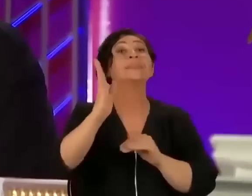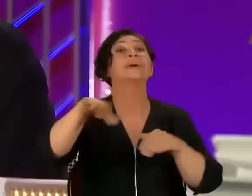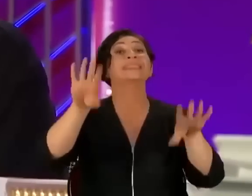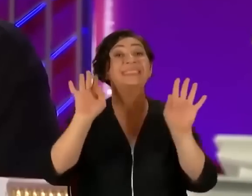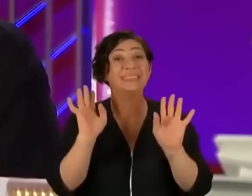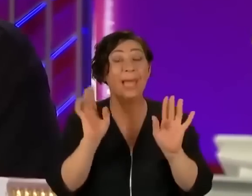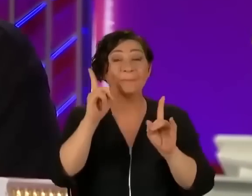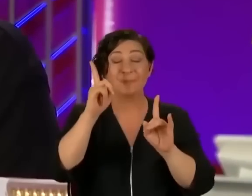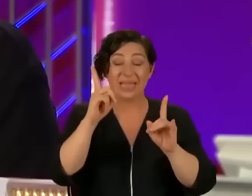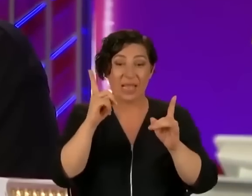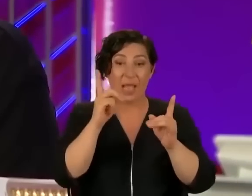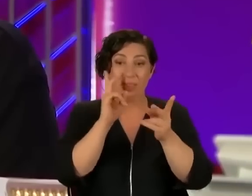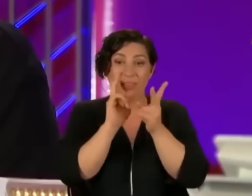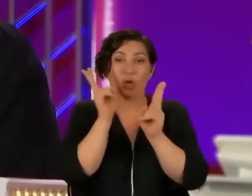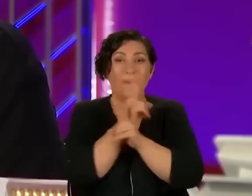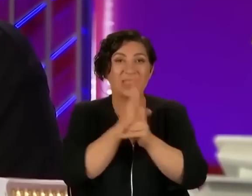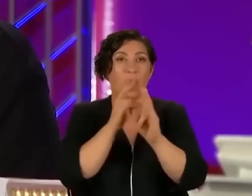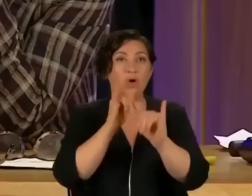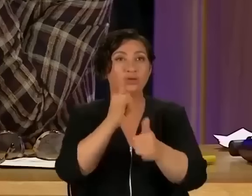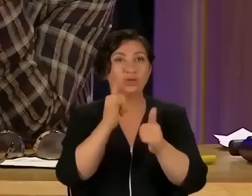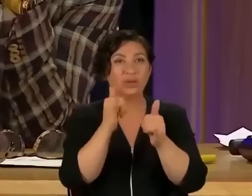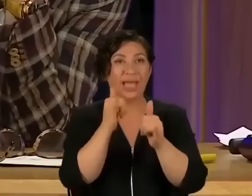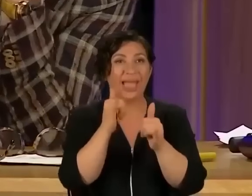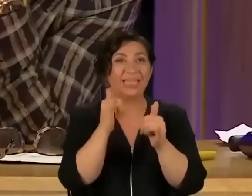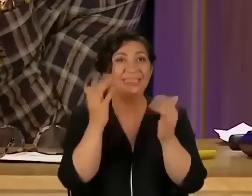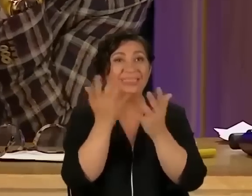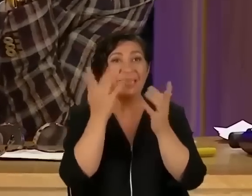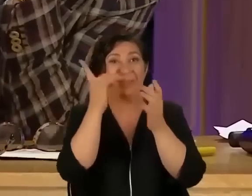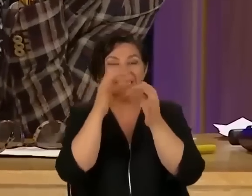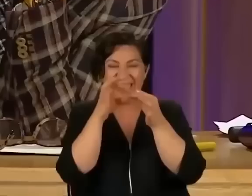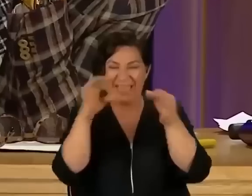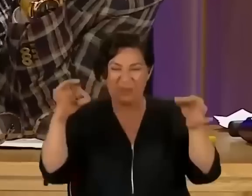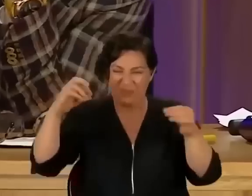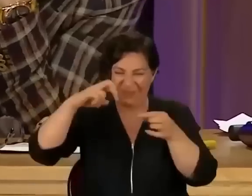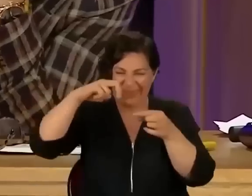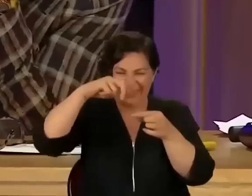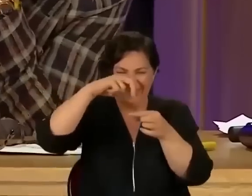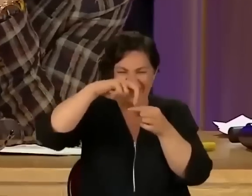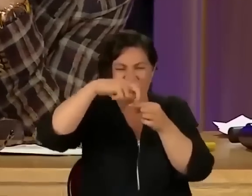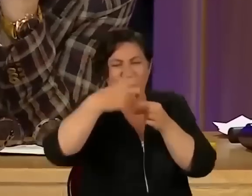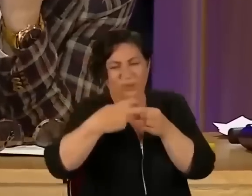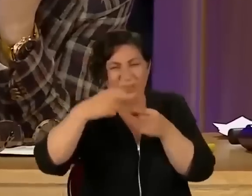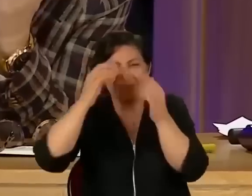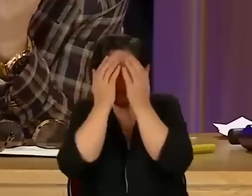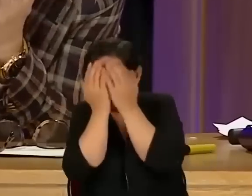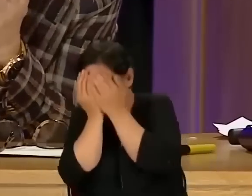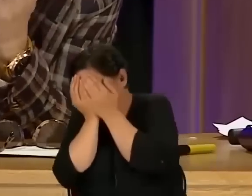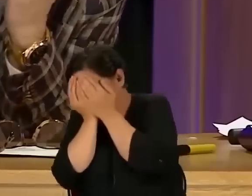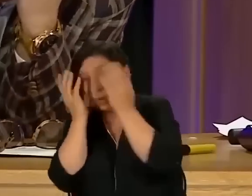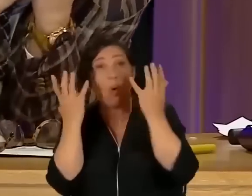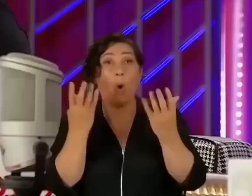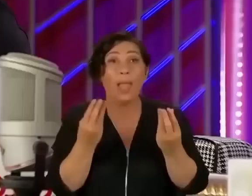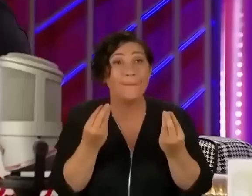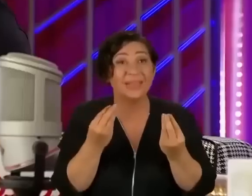eğer bir stand-upçıyla böyle hani... Yani sanki bir ip cambazı ipten düşüyormuş evet, gibi yüzünü kapatabilir